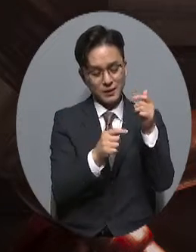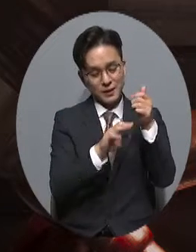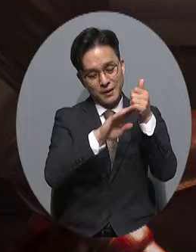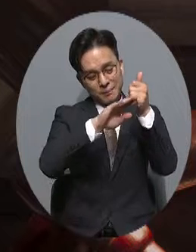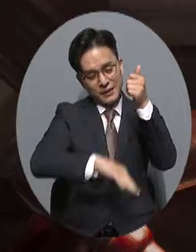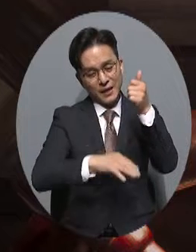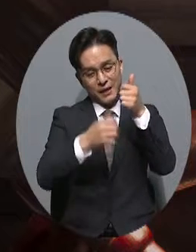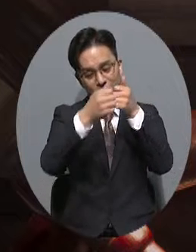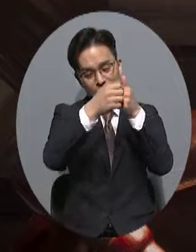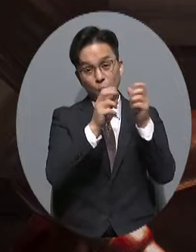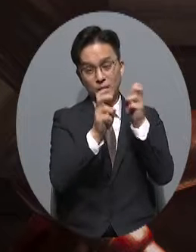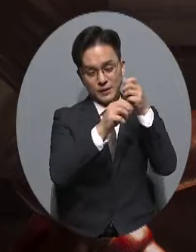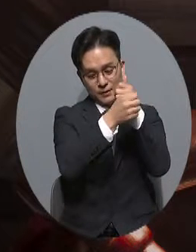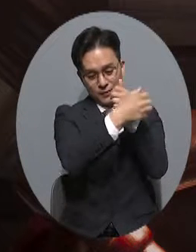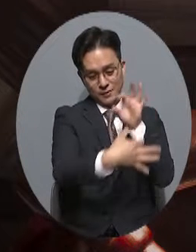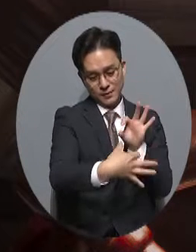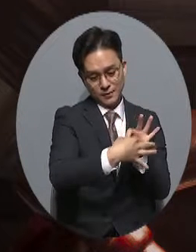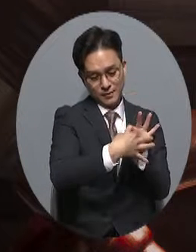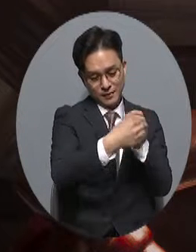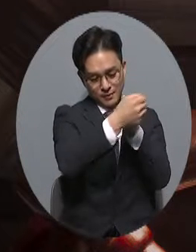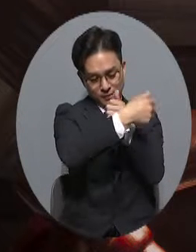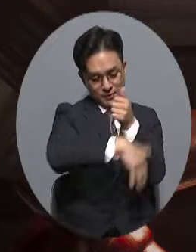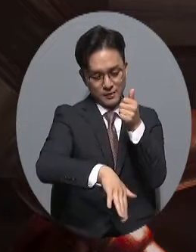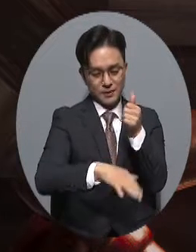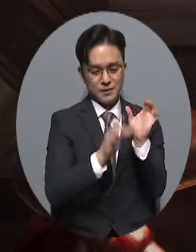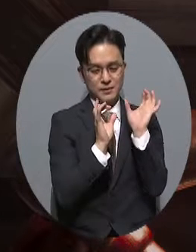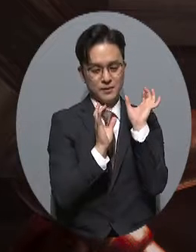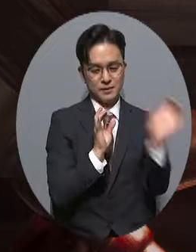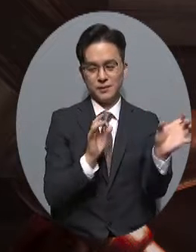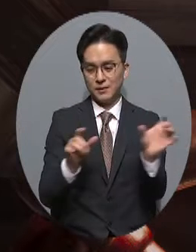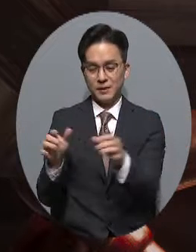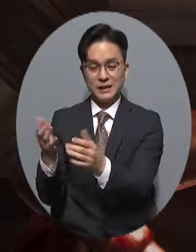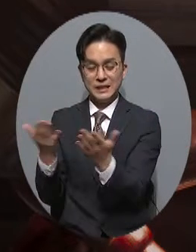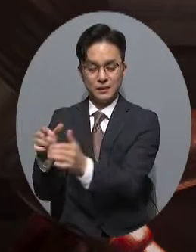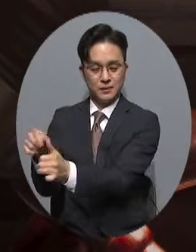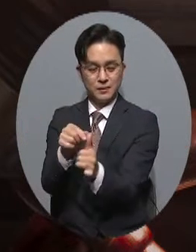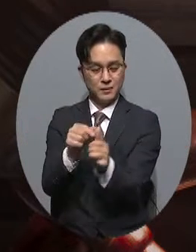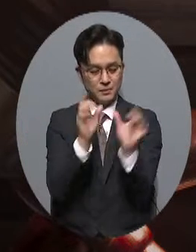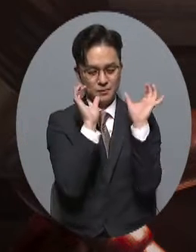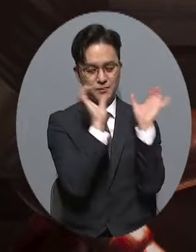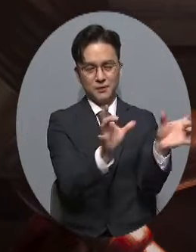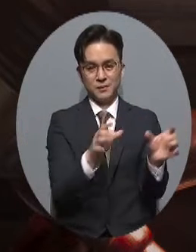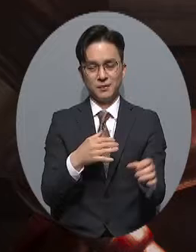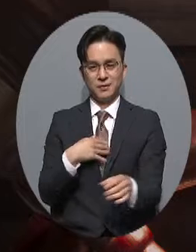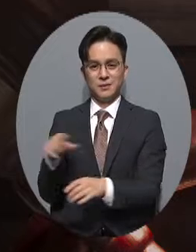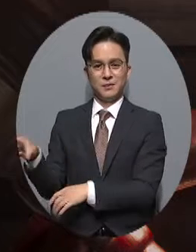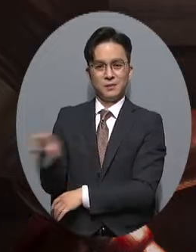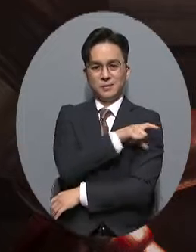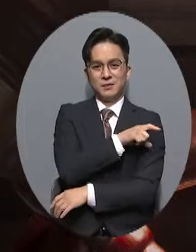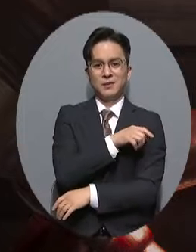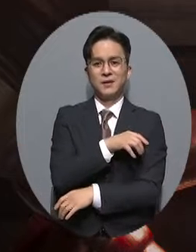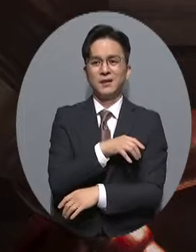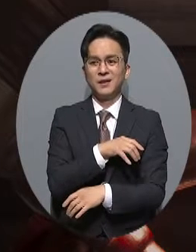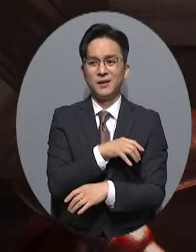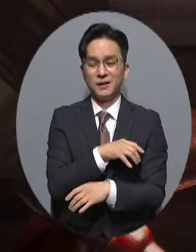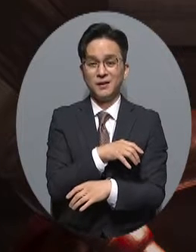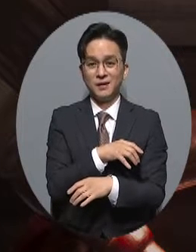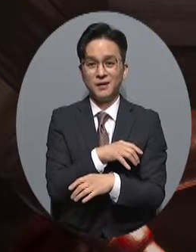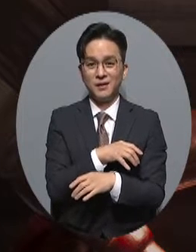하는 이런 파업 같은 경우에는이 교섭권이 없기 때문에 노동조합법에 따르면 불법이 되는 겁니다 굉장히 좀 포괄적으로